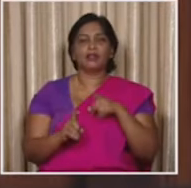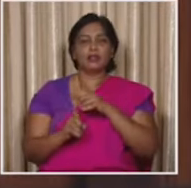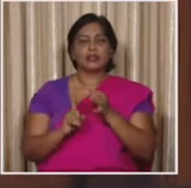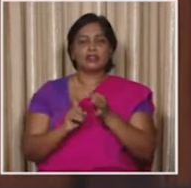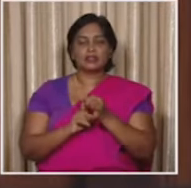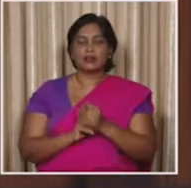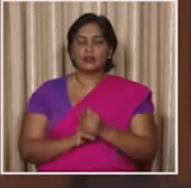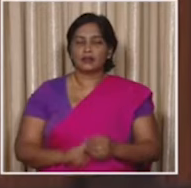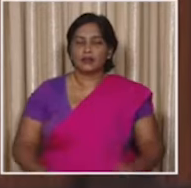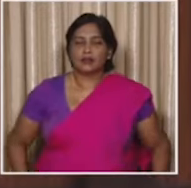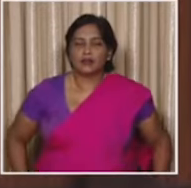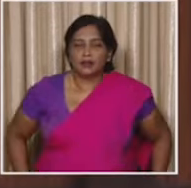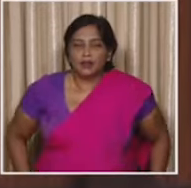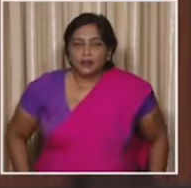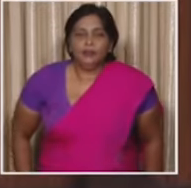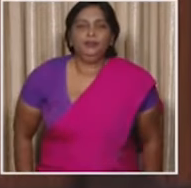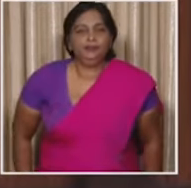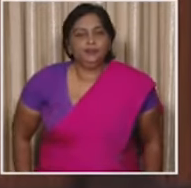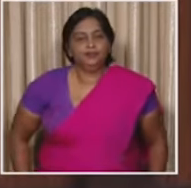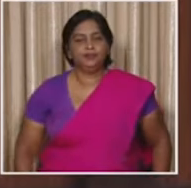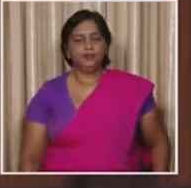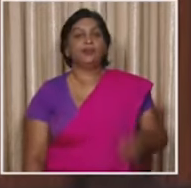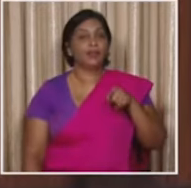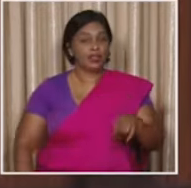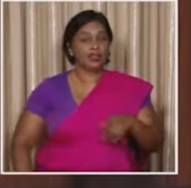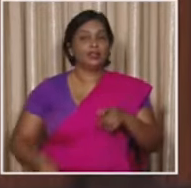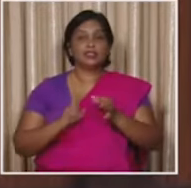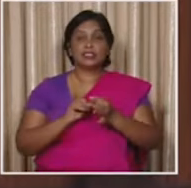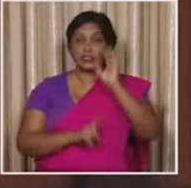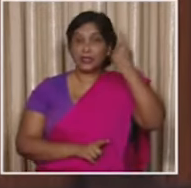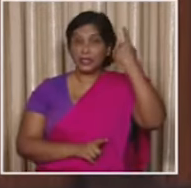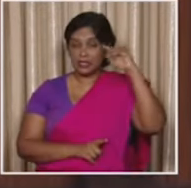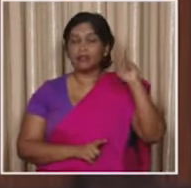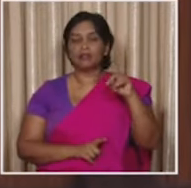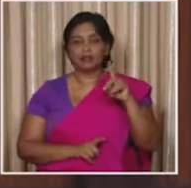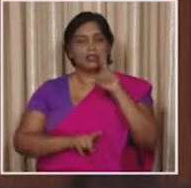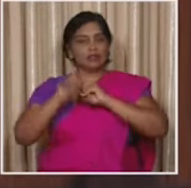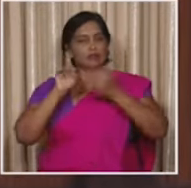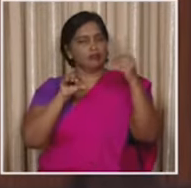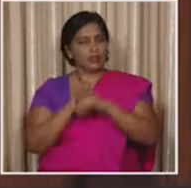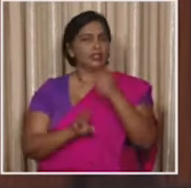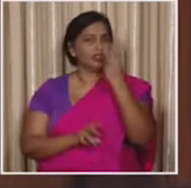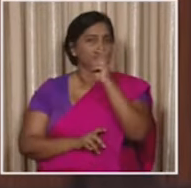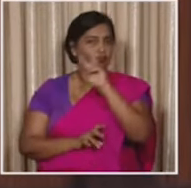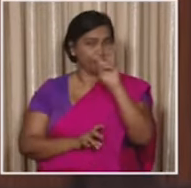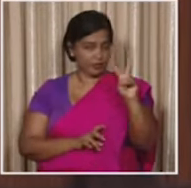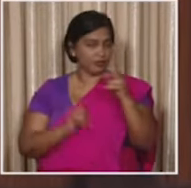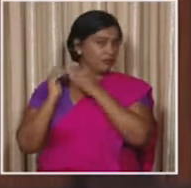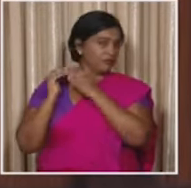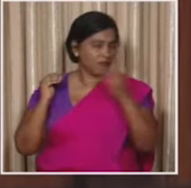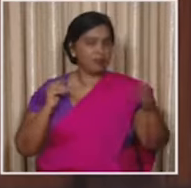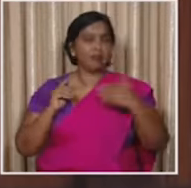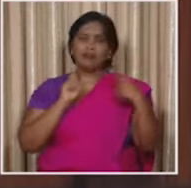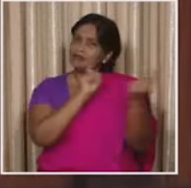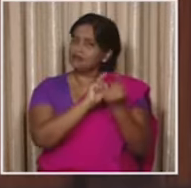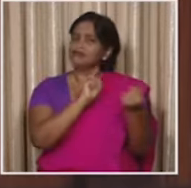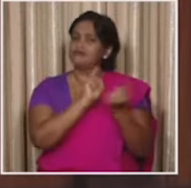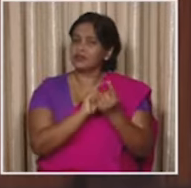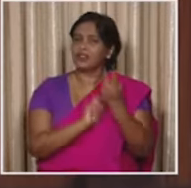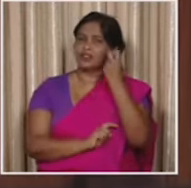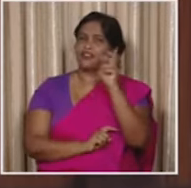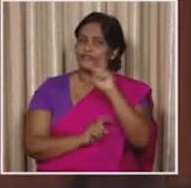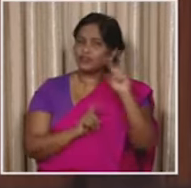our Lingle Yalete, Pechivarti and Alikra. Rendah berdengal, rendah iri beti rendah mandi dengan tu janadi beti rendah pesiram, rendah iri beti rendah mandi dengan tu adai